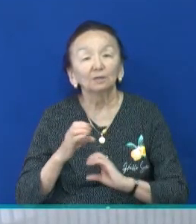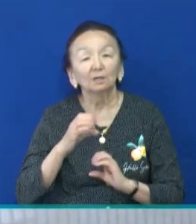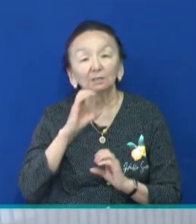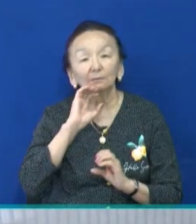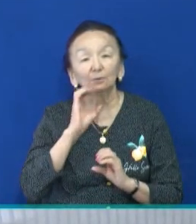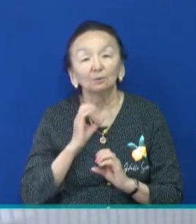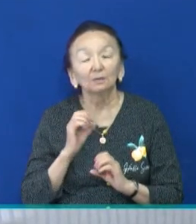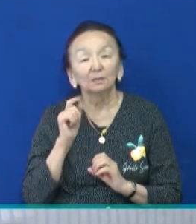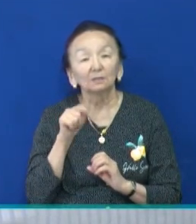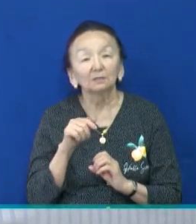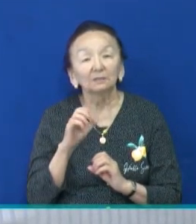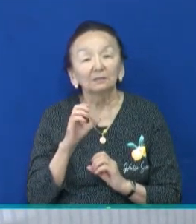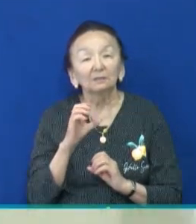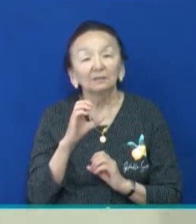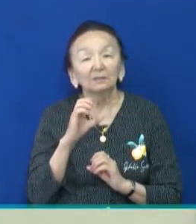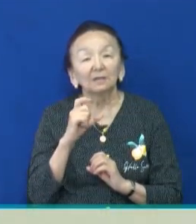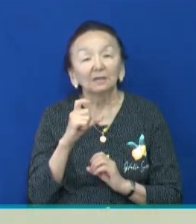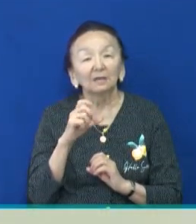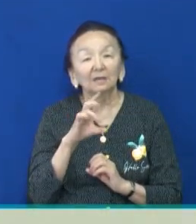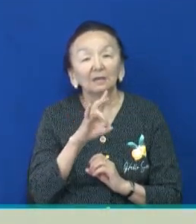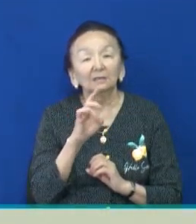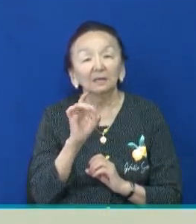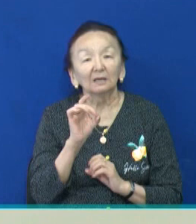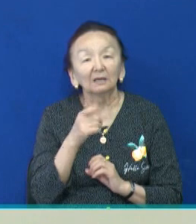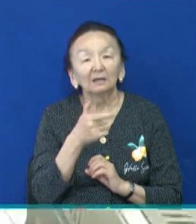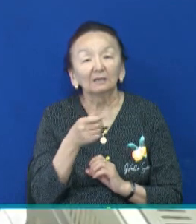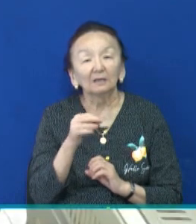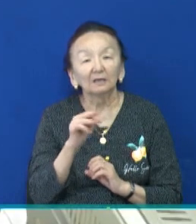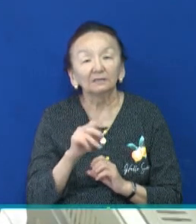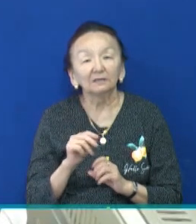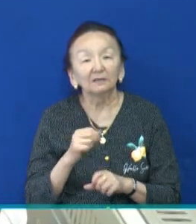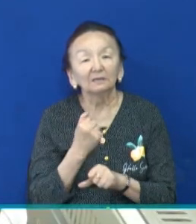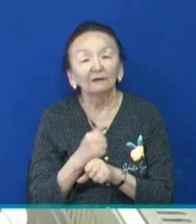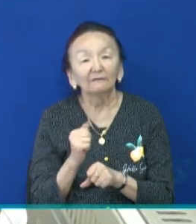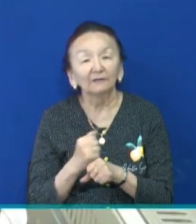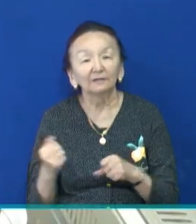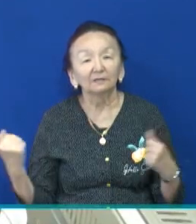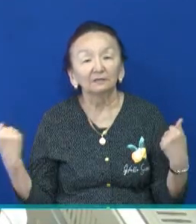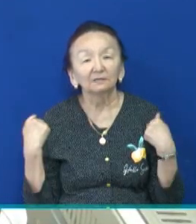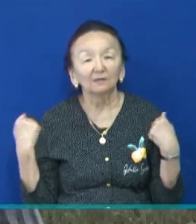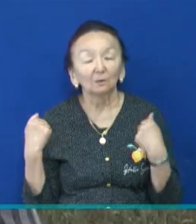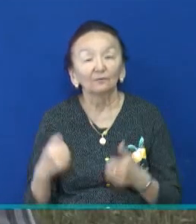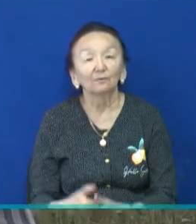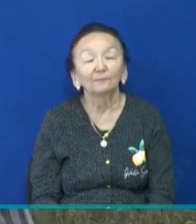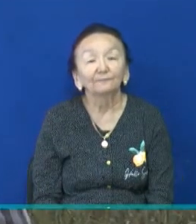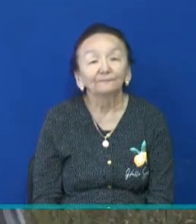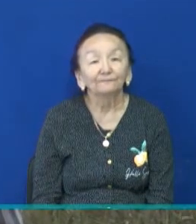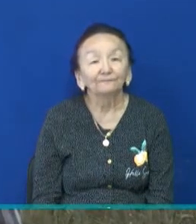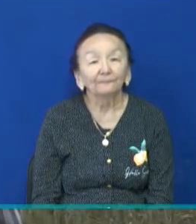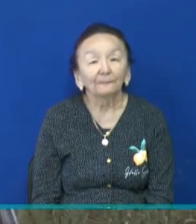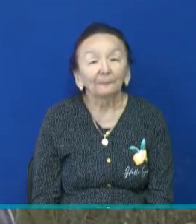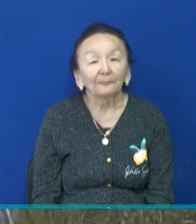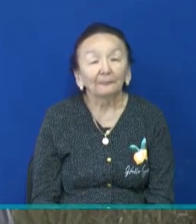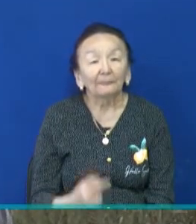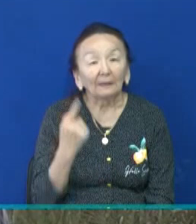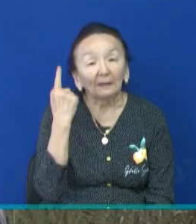аталмыш сусынды тұтынуды әдетке айналдырған. Алайда оның денінің саулығына да келтірер зияны аз емес. Знаю точно, что это